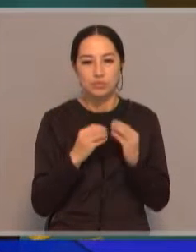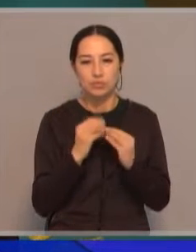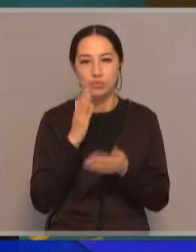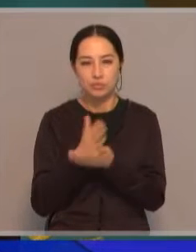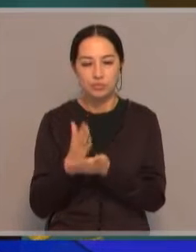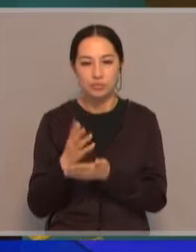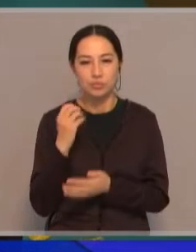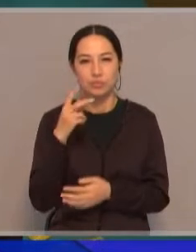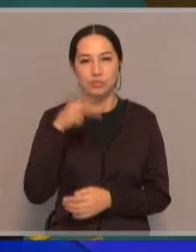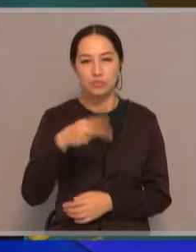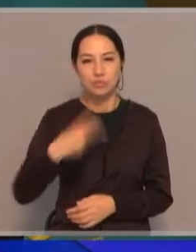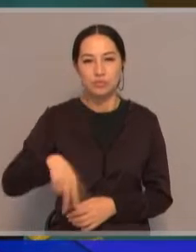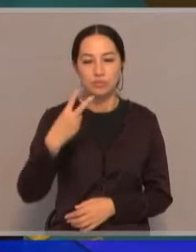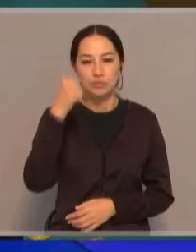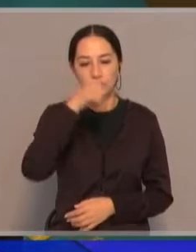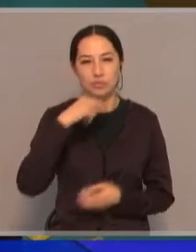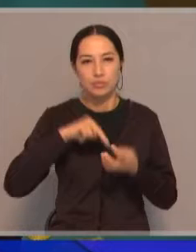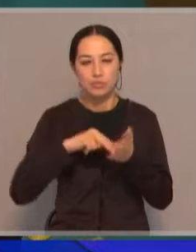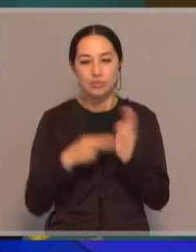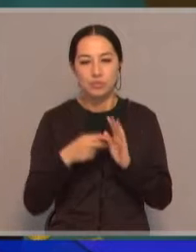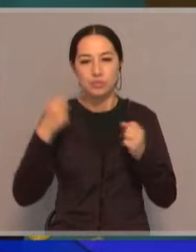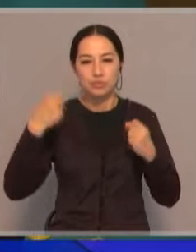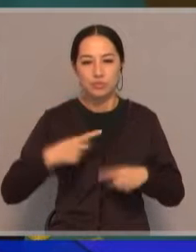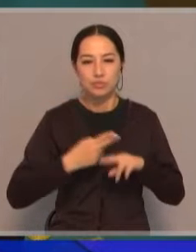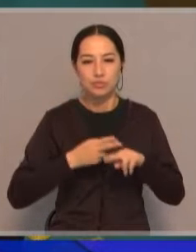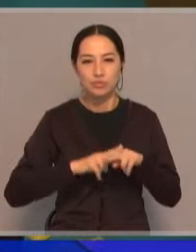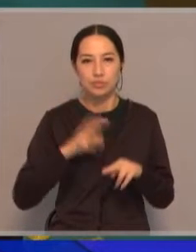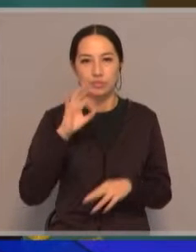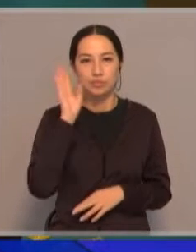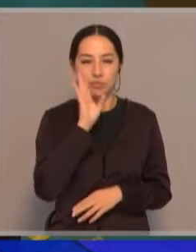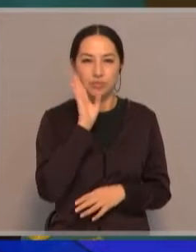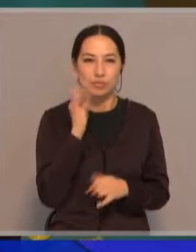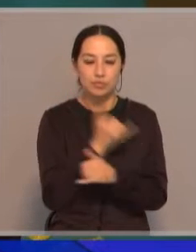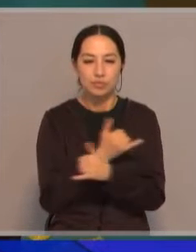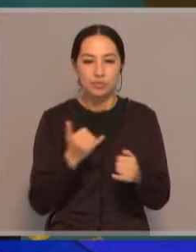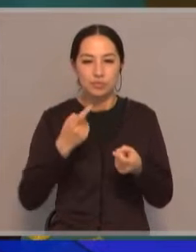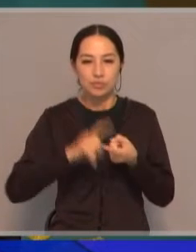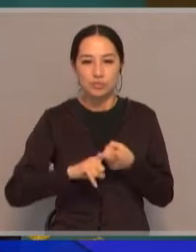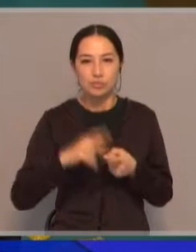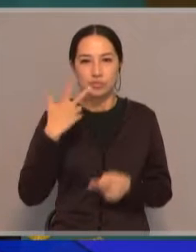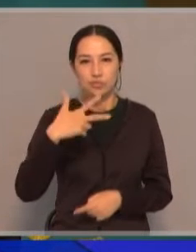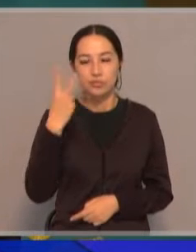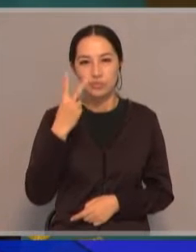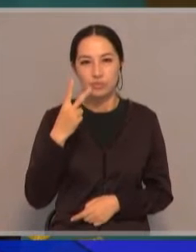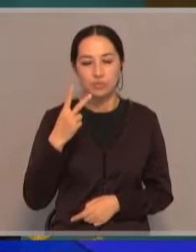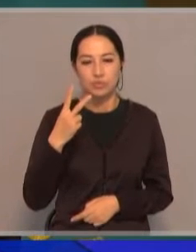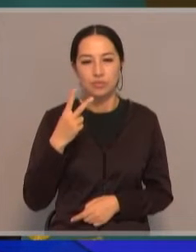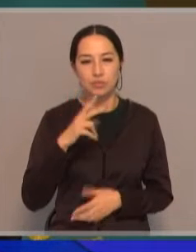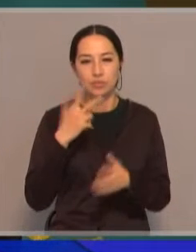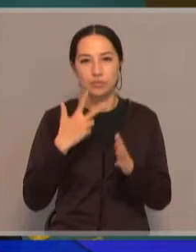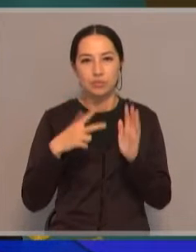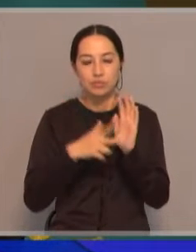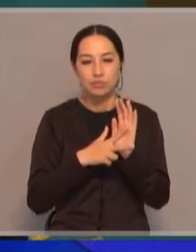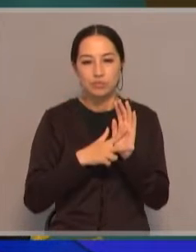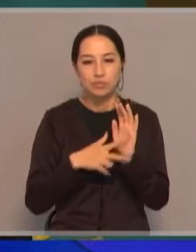отыр. 2022 жылға жоспарға ауыз сөмен қабыттымасы үті саласы бойынша, 38-ті сан